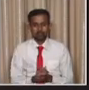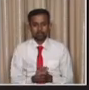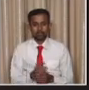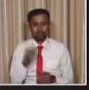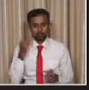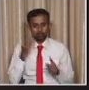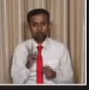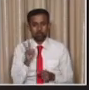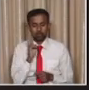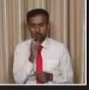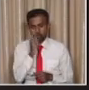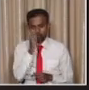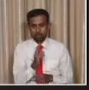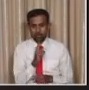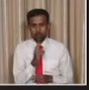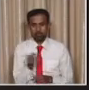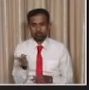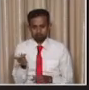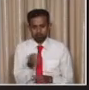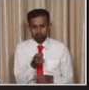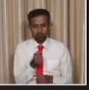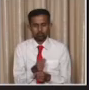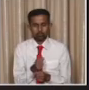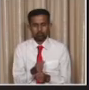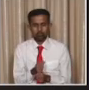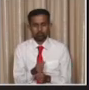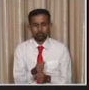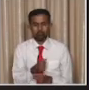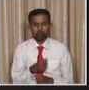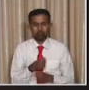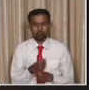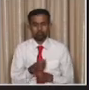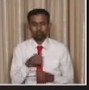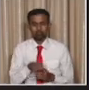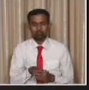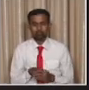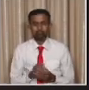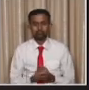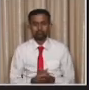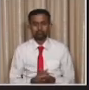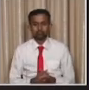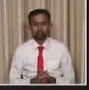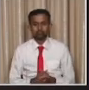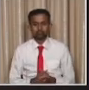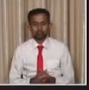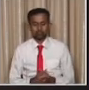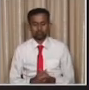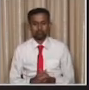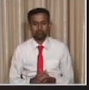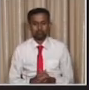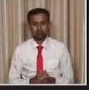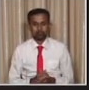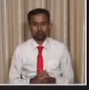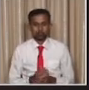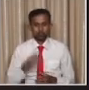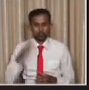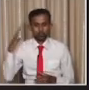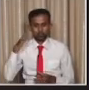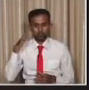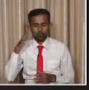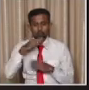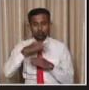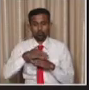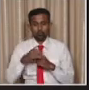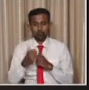මේ රනිල් වික්‍රමසිංහ මහත්තයාගේ මේ මෙතුමල්ලගේ ආණ්ඩුව මේ ආණ්ඩුව යටතේ. එතකොට ඒ විතරක් නෙමෙයි. දැන් සූර්ය බලාගාර